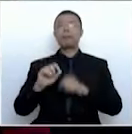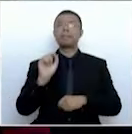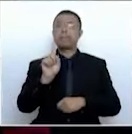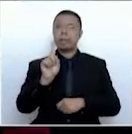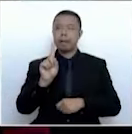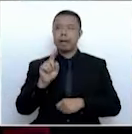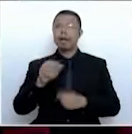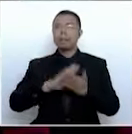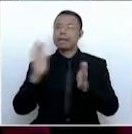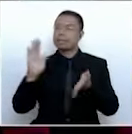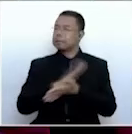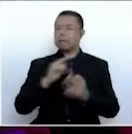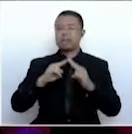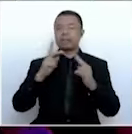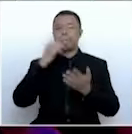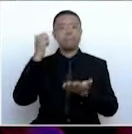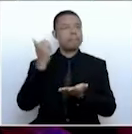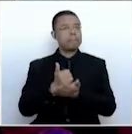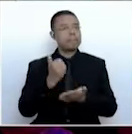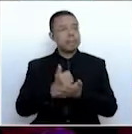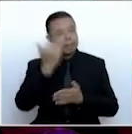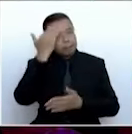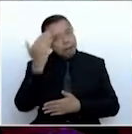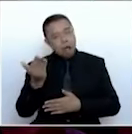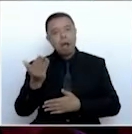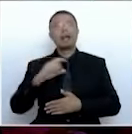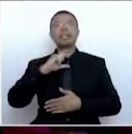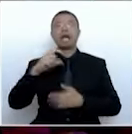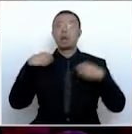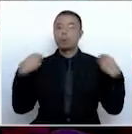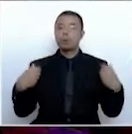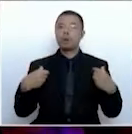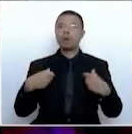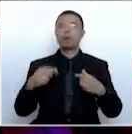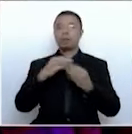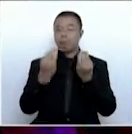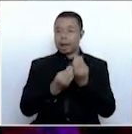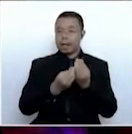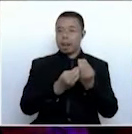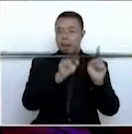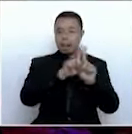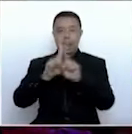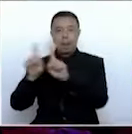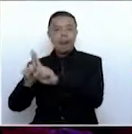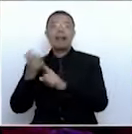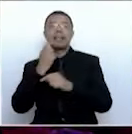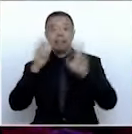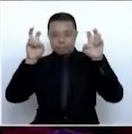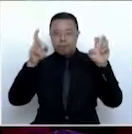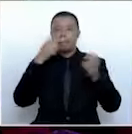ini menjadi momentum yang luar biasa di mana pasangan calon berdebat terkait isu